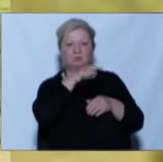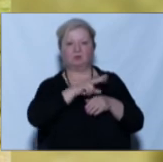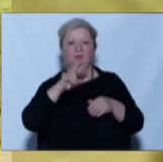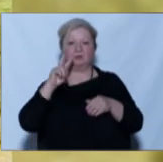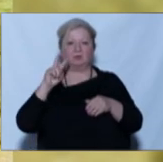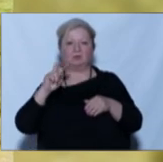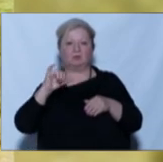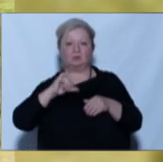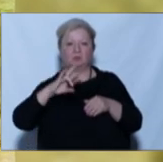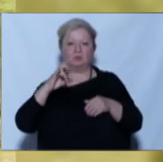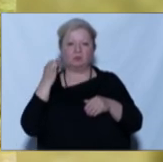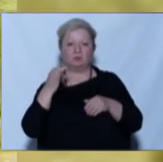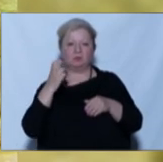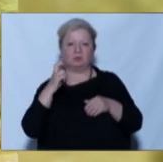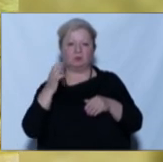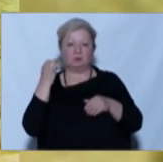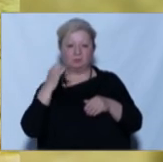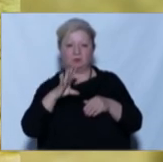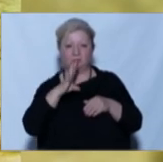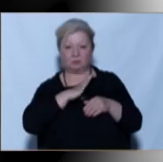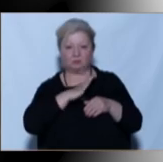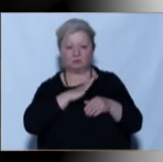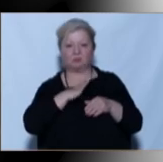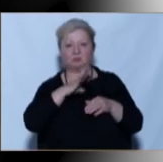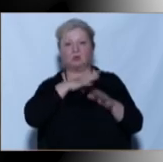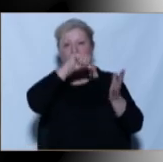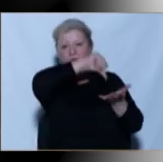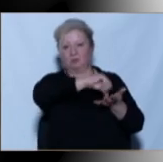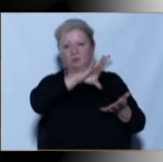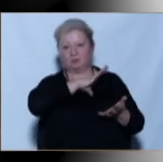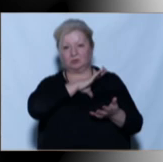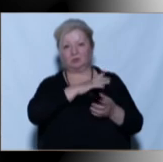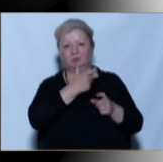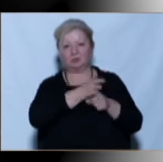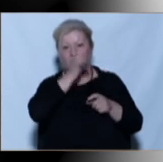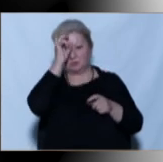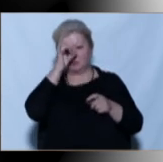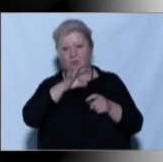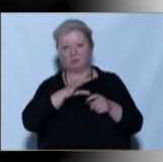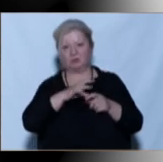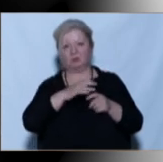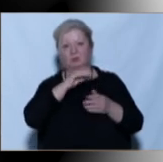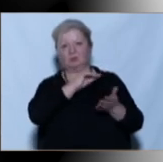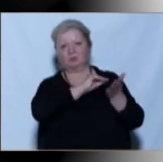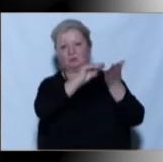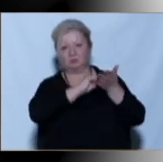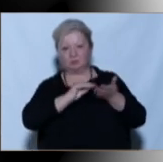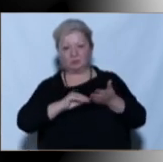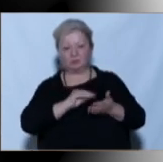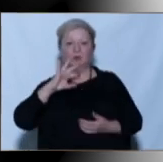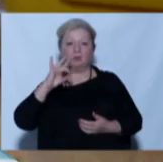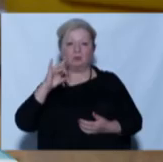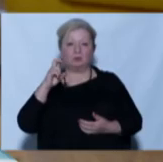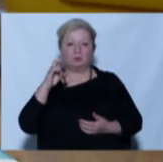ალყაში სხვაჩურს მონაწილეობდა ცნობილი ქართველი პოეტი და სამხედრო მოღვაწე გენერალი გრიგოლ